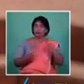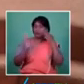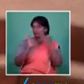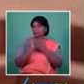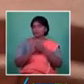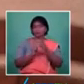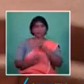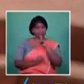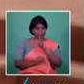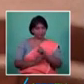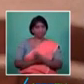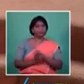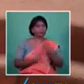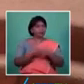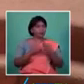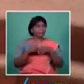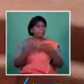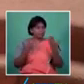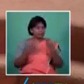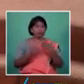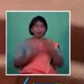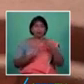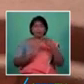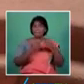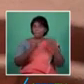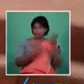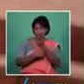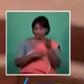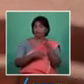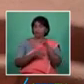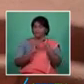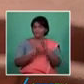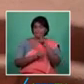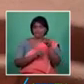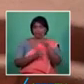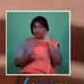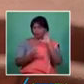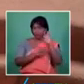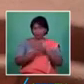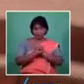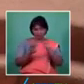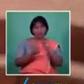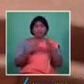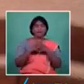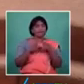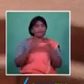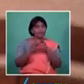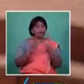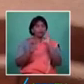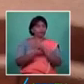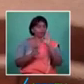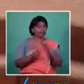අවධානය යොමු කරන ලෙස මම ඉල්ලා සිටිමි. ලංකාදීප මව්බිම පුවත්පත්වල මේ වැරදි ප්‍රවෘත්තිය පදනම් කරගෙන ඇතම් වෙබ් අඩවිද මේ පුවත